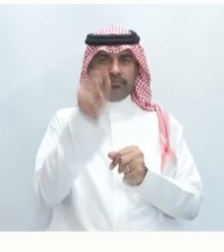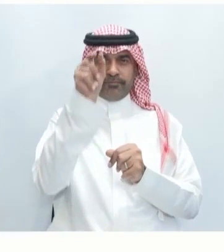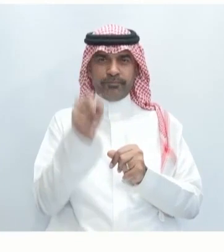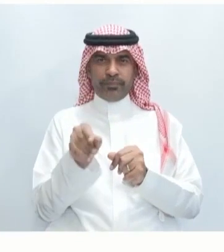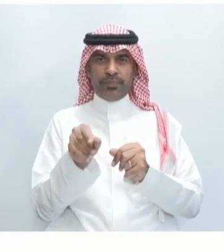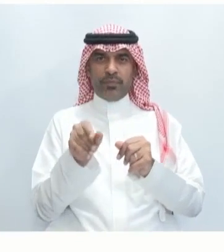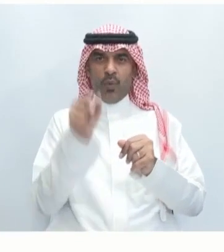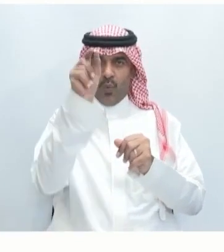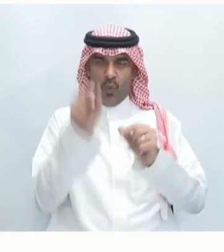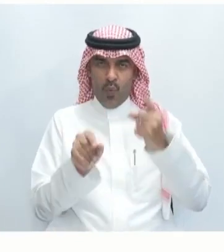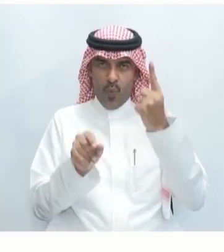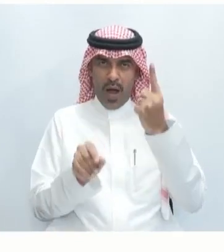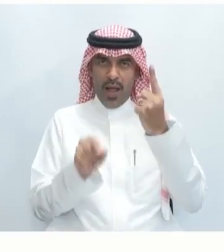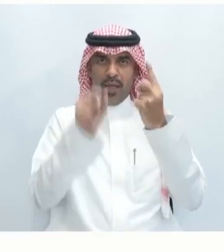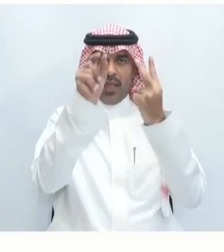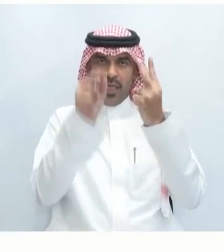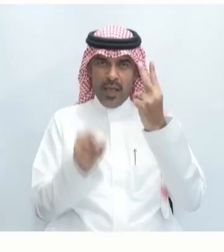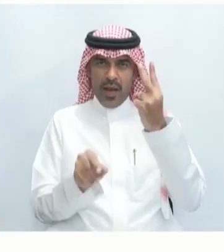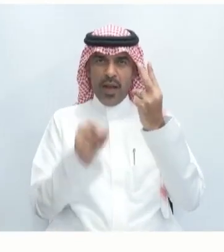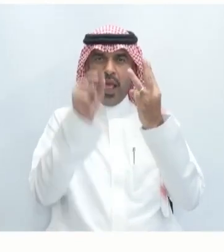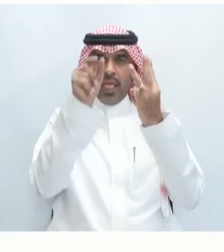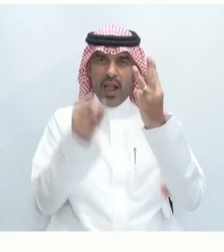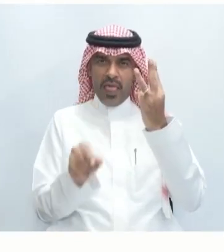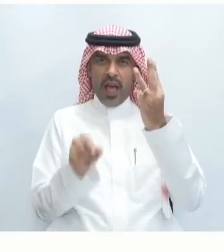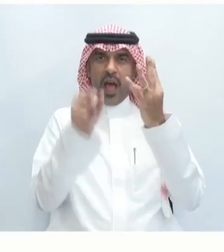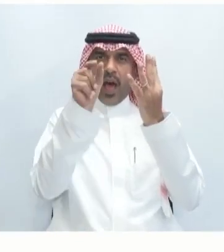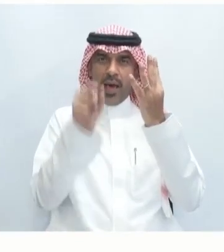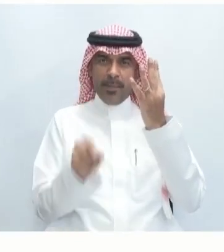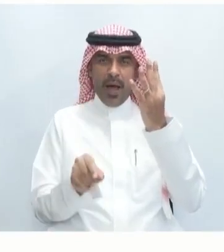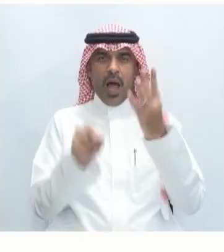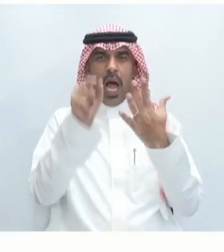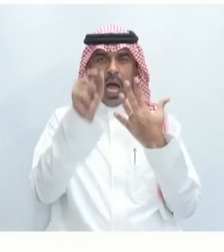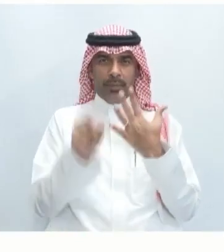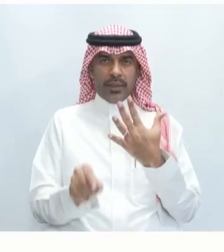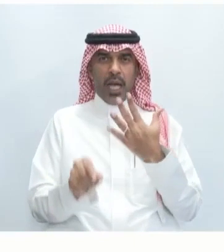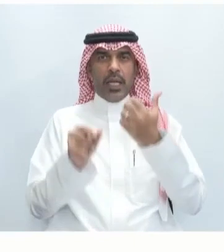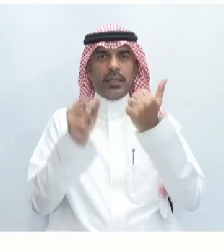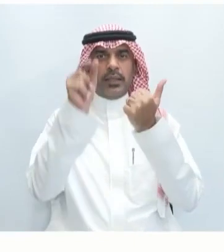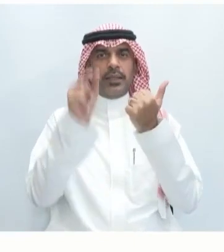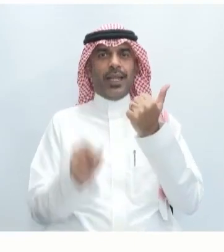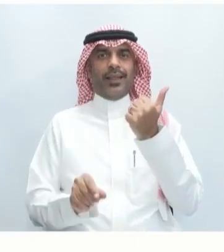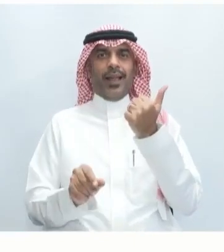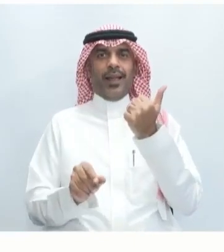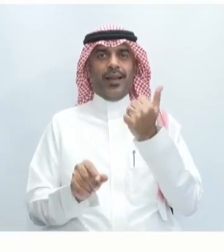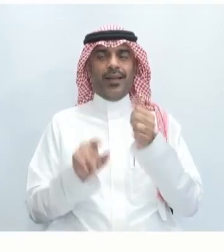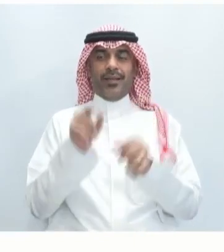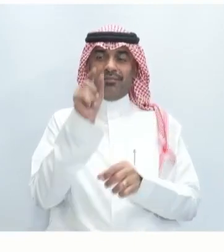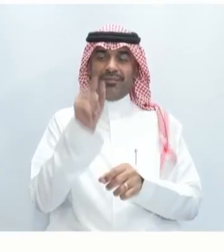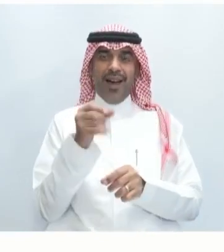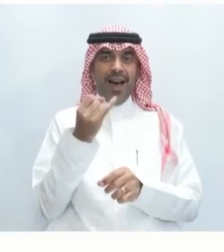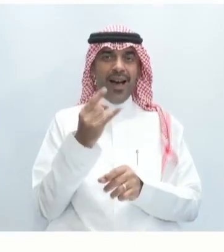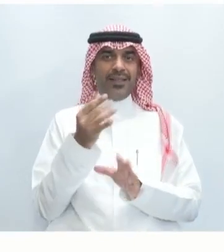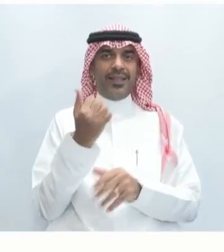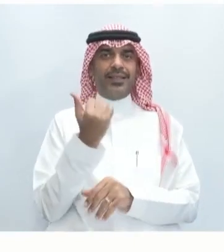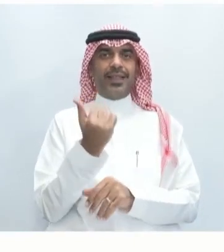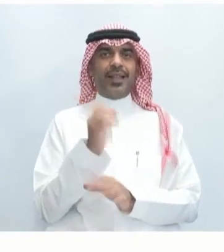واحد اثنان ثلاثه اربعه خمسه سته اذا سته